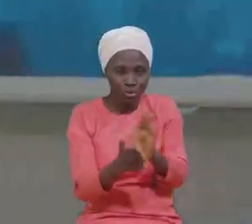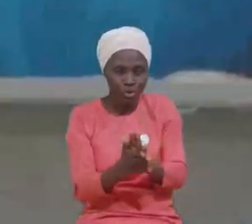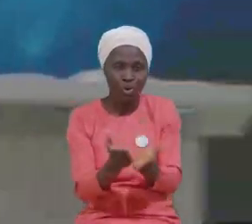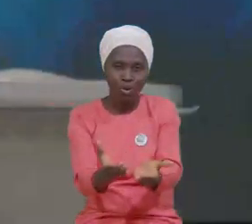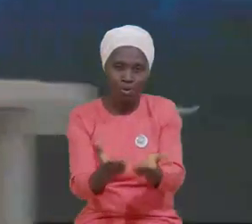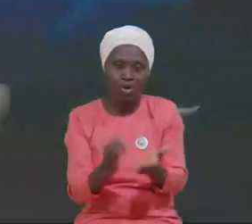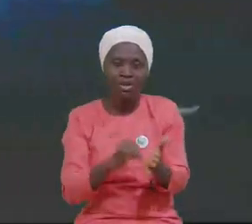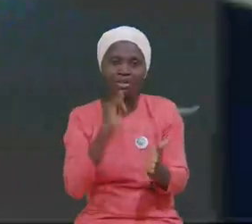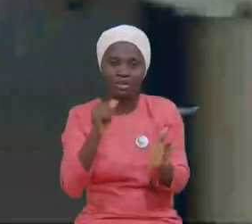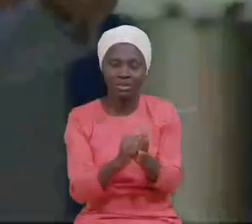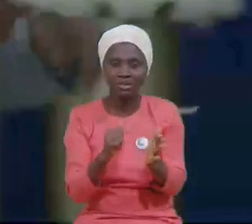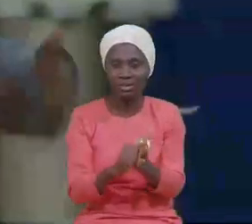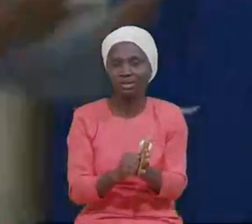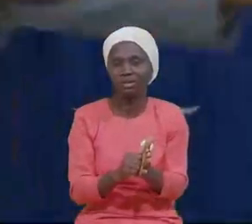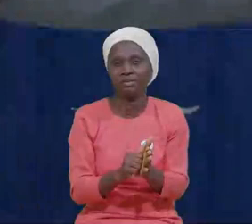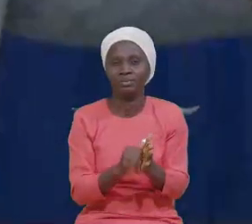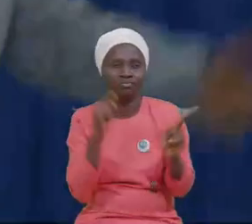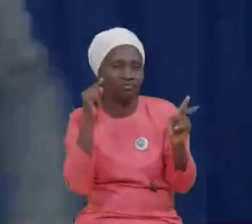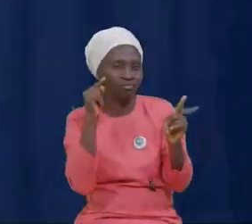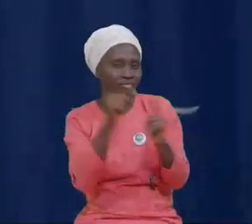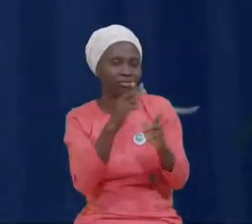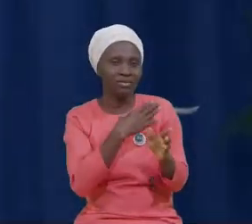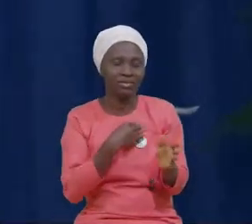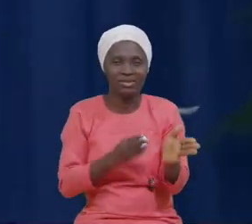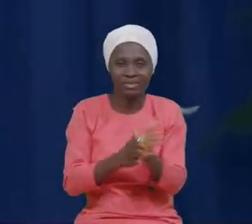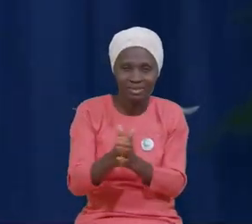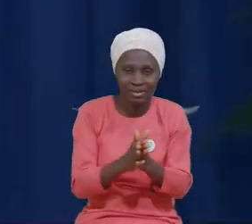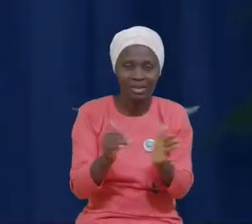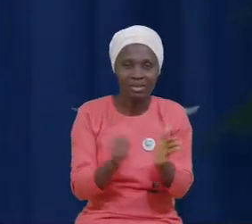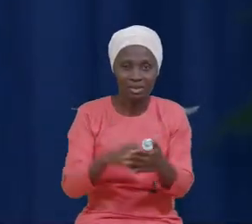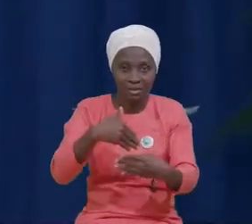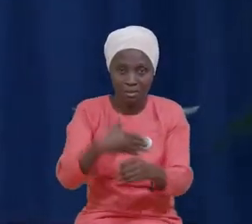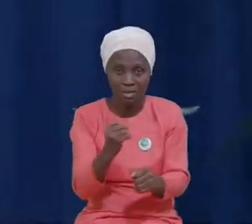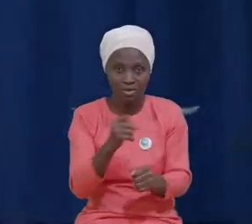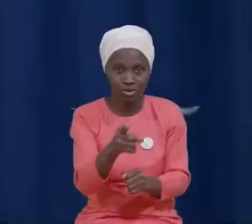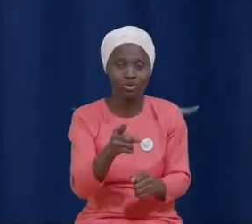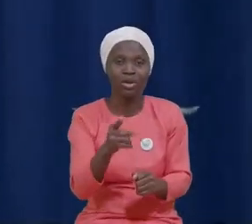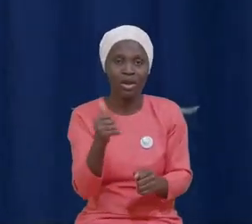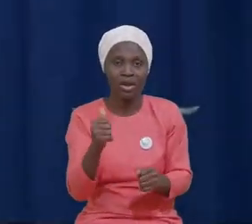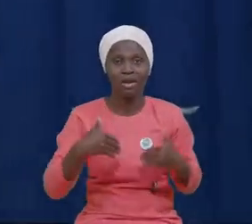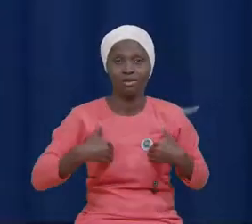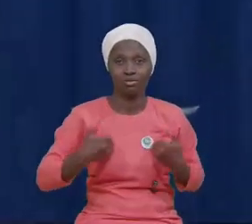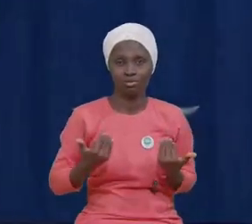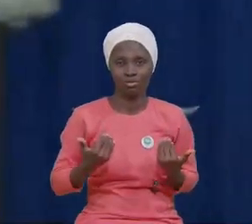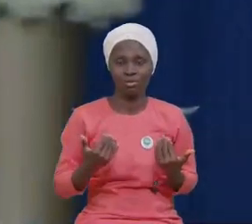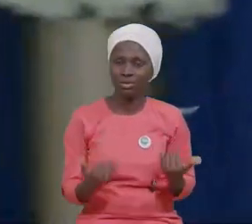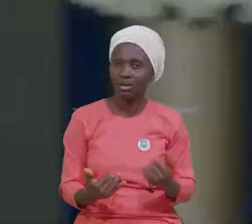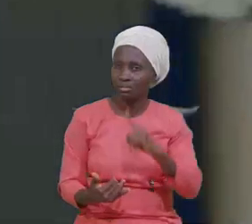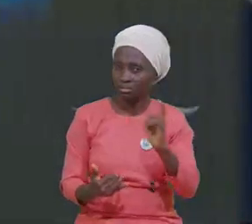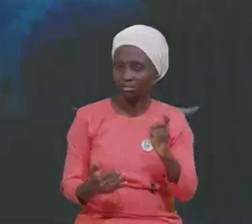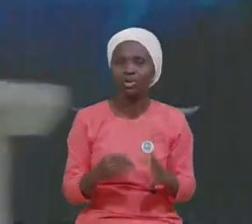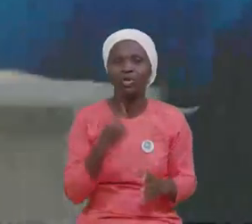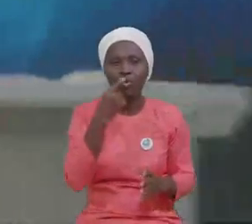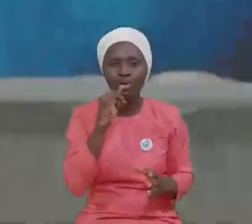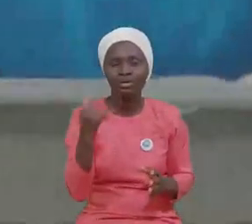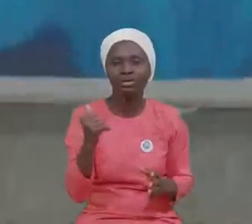cette aspiration-là, c'est cette ambition-aspiration qui fait de toi un jeune. Qui est un jeune?